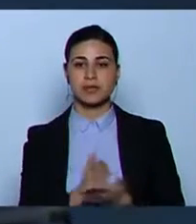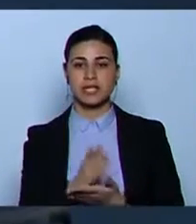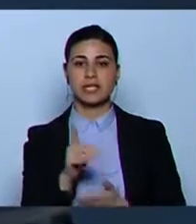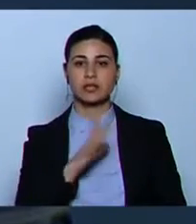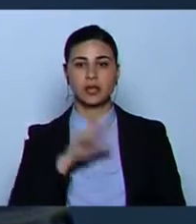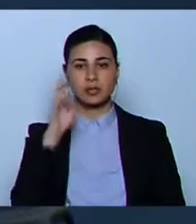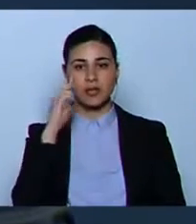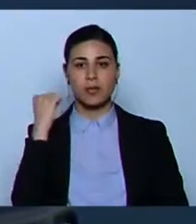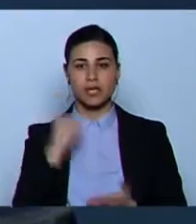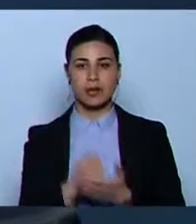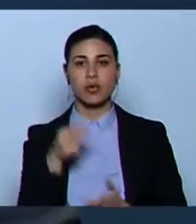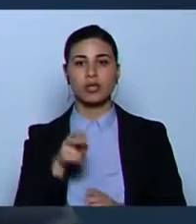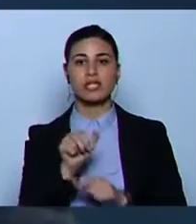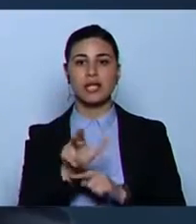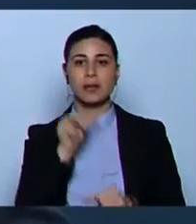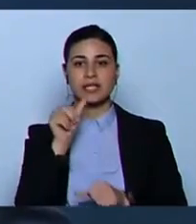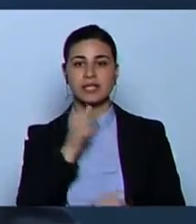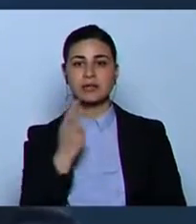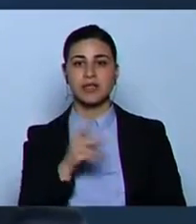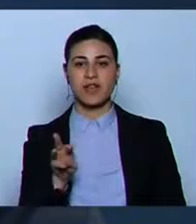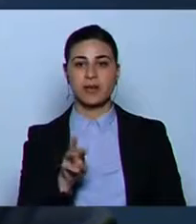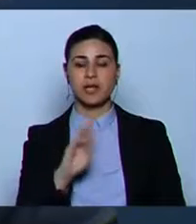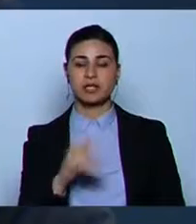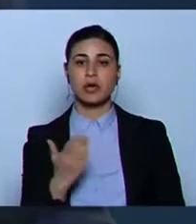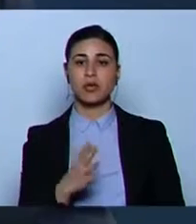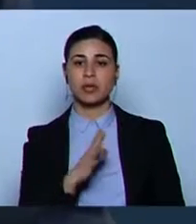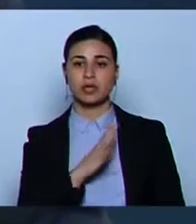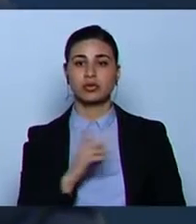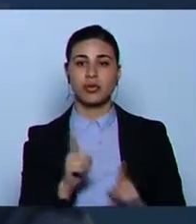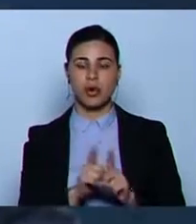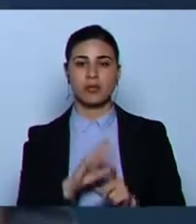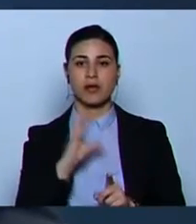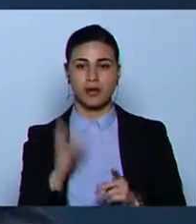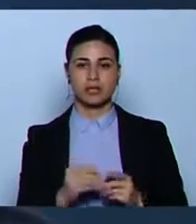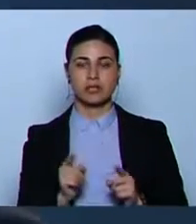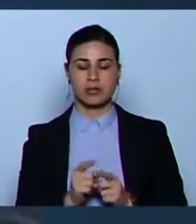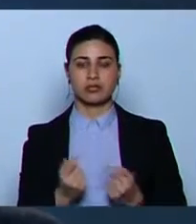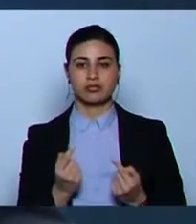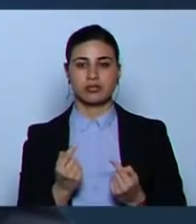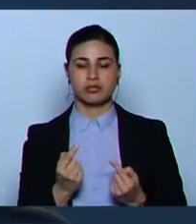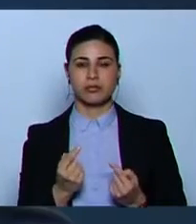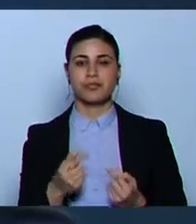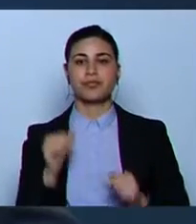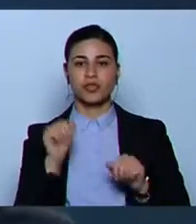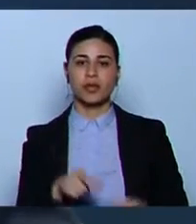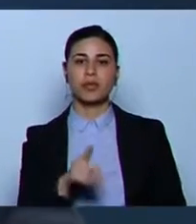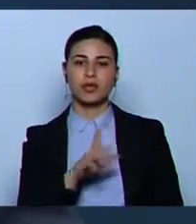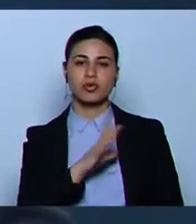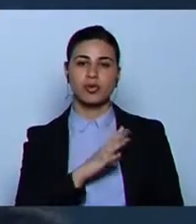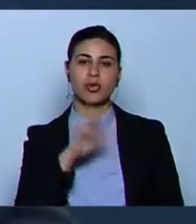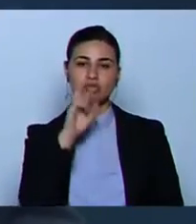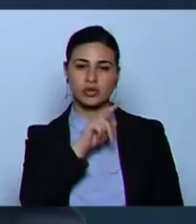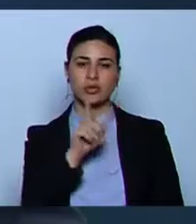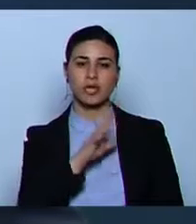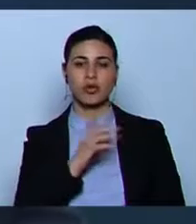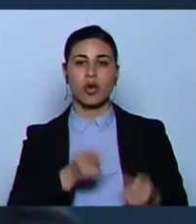მთავრობამ დაამტკიცა 2013 წლის 1 მარტს, რომელიც იყო ერთ-ერთი ყველაზე თამამი ნაბიჯი, შეიძლება იყო იქ რაღაც უზუსტებების შეცდომა კამათ,